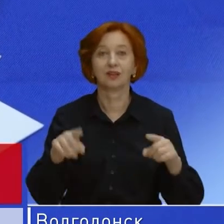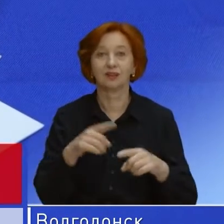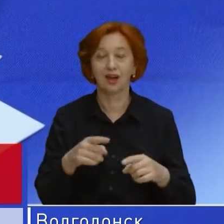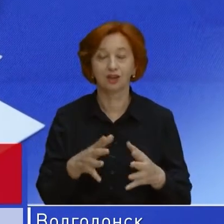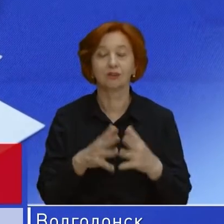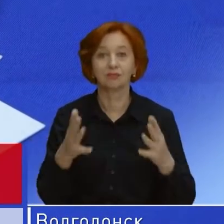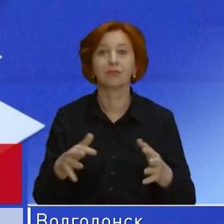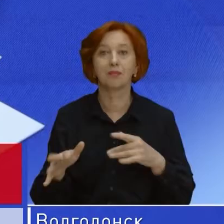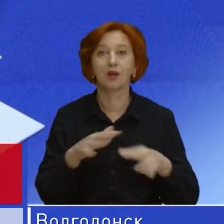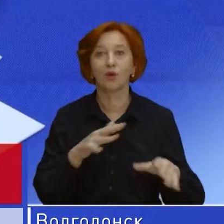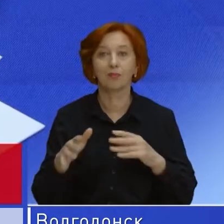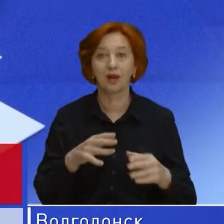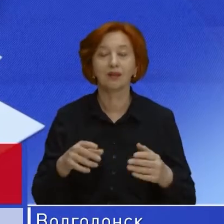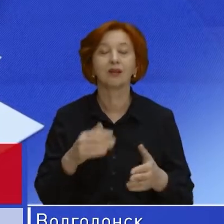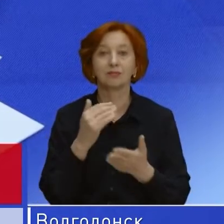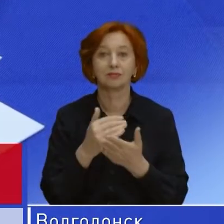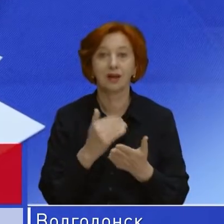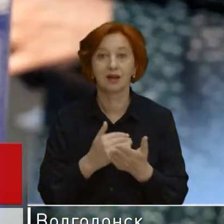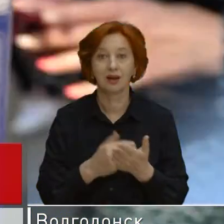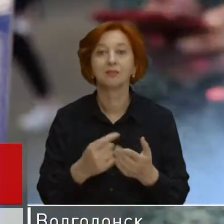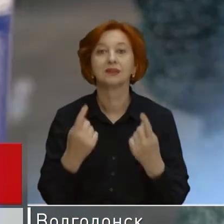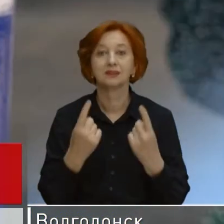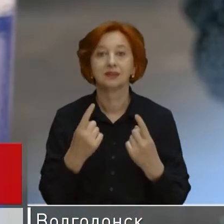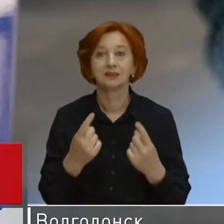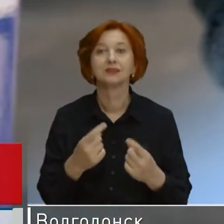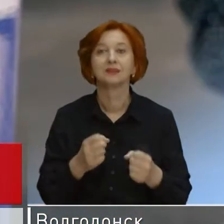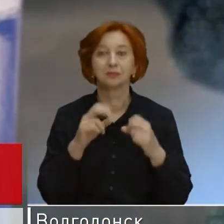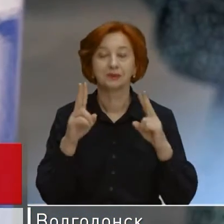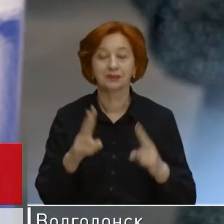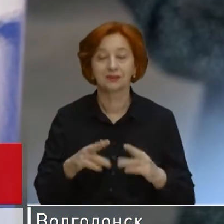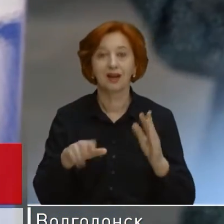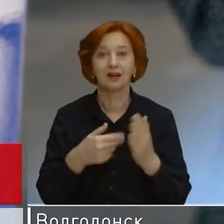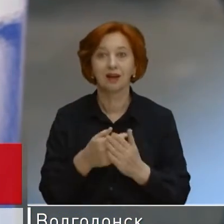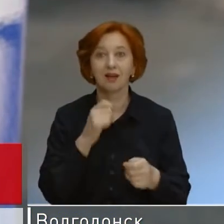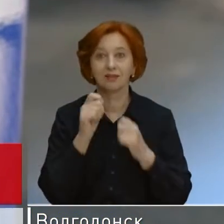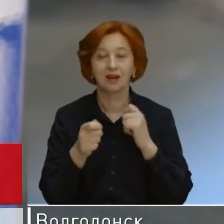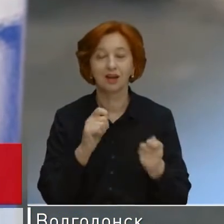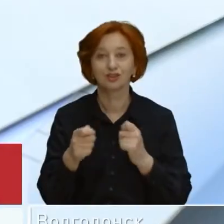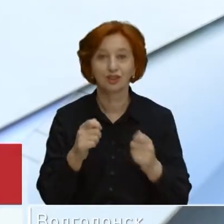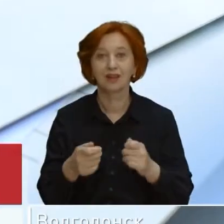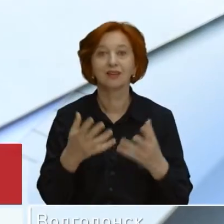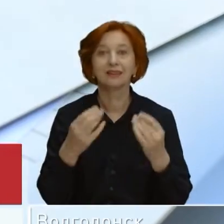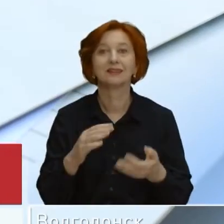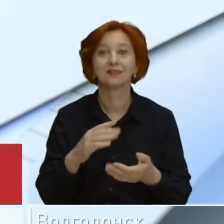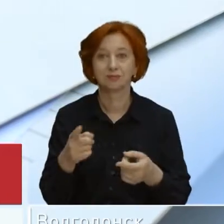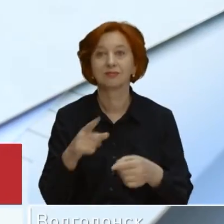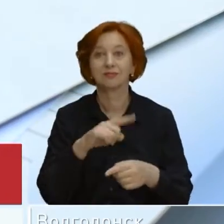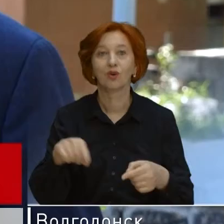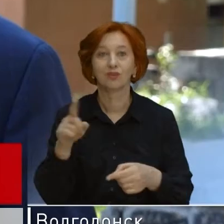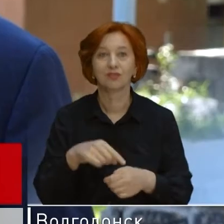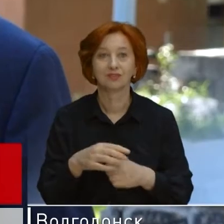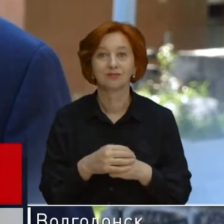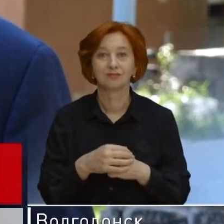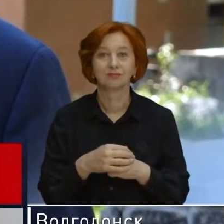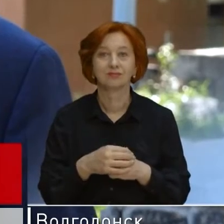на мероприятии Почта России провела торжественную церемонию специального гашения почтовых открыток. К этому дню был изготовлен